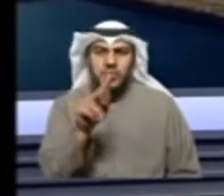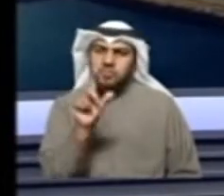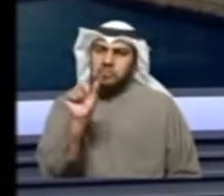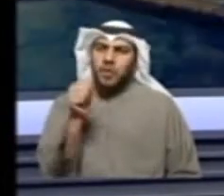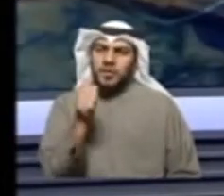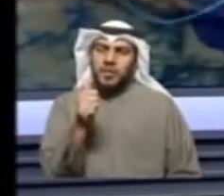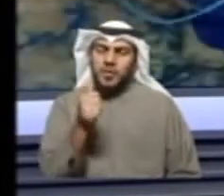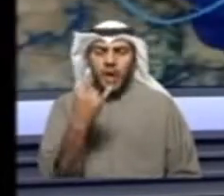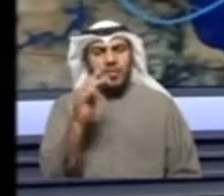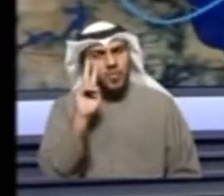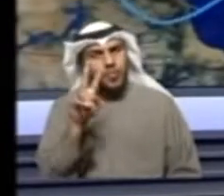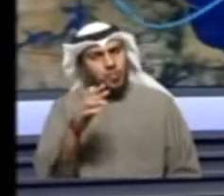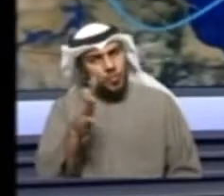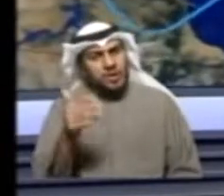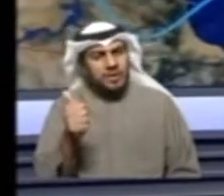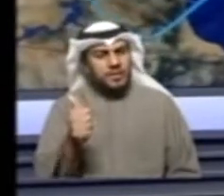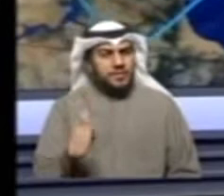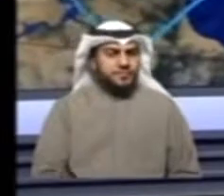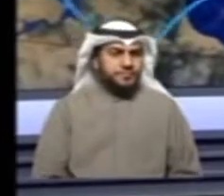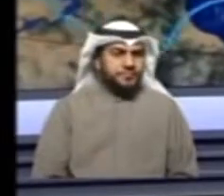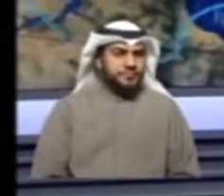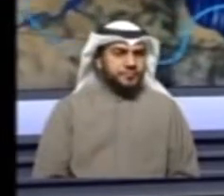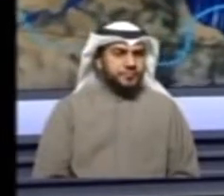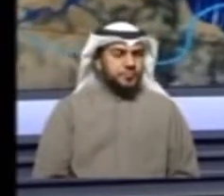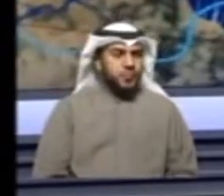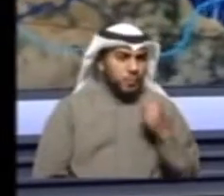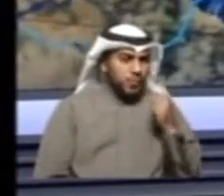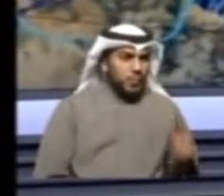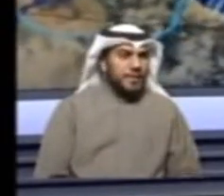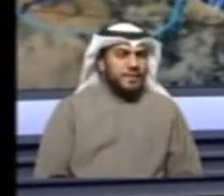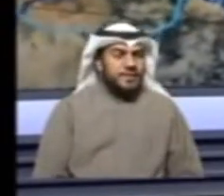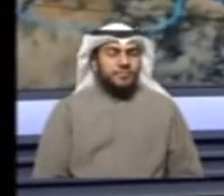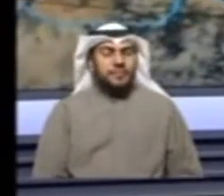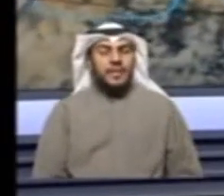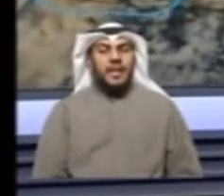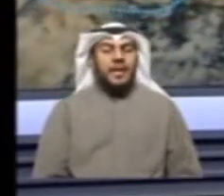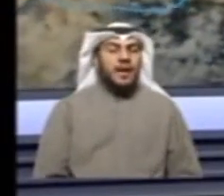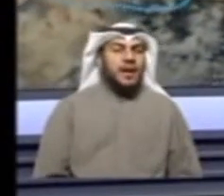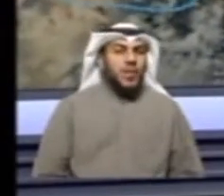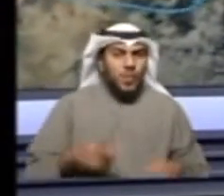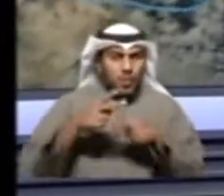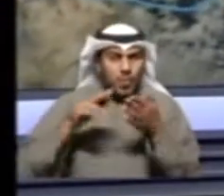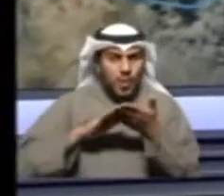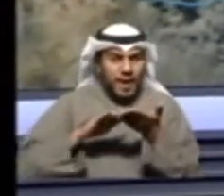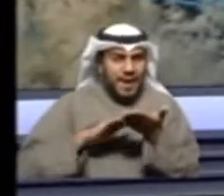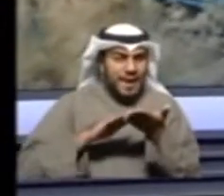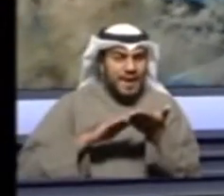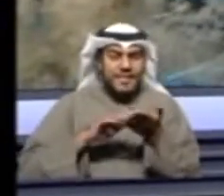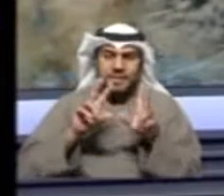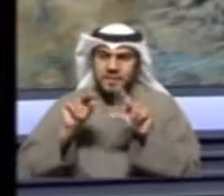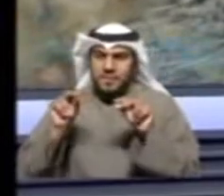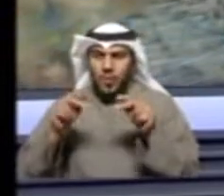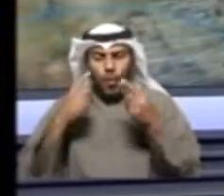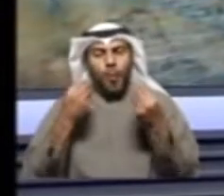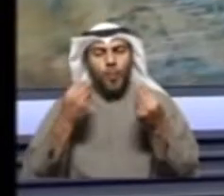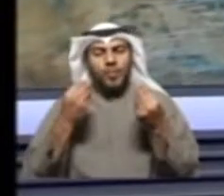جيدة أكثر من 10 كيلو متر. تستقر أيضا كذلك الأجواء بشكل عام في دولة الكويت وكذلك المنطقة المحيطة في